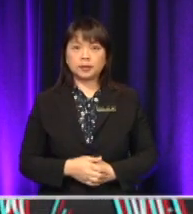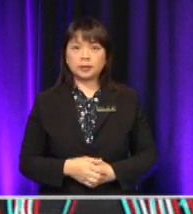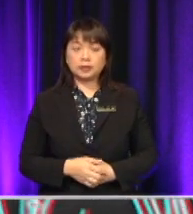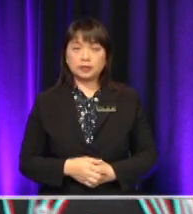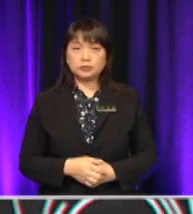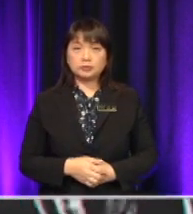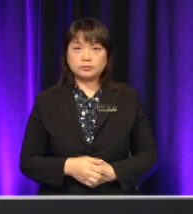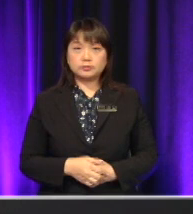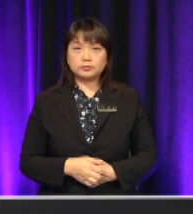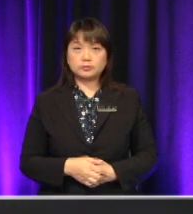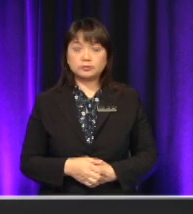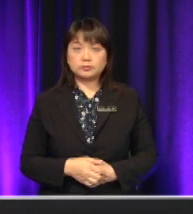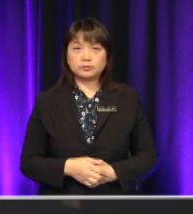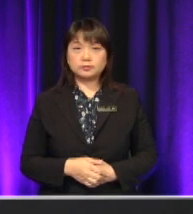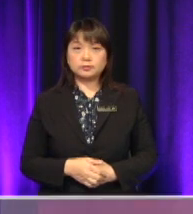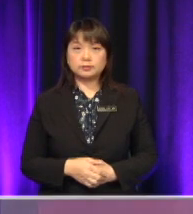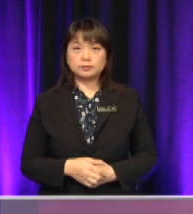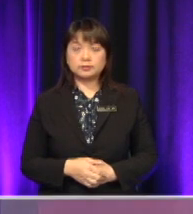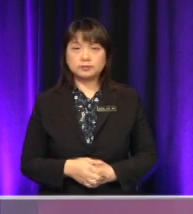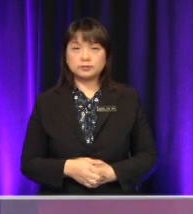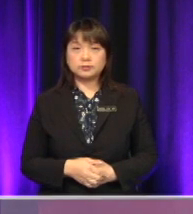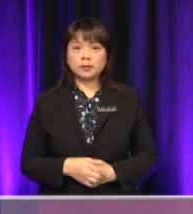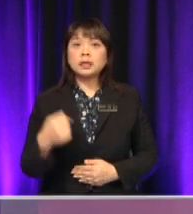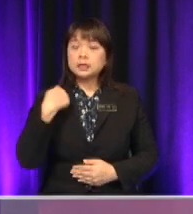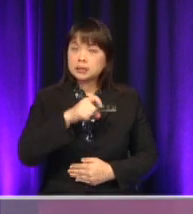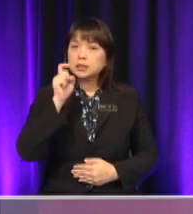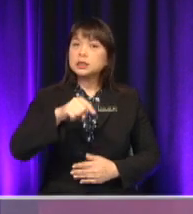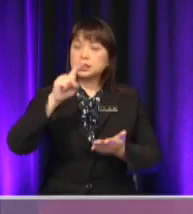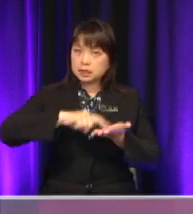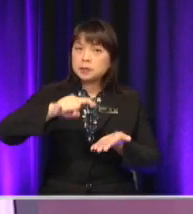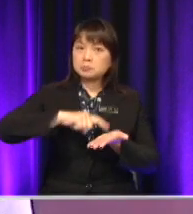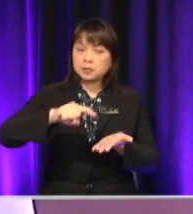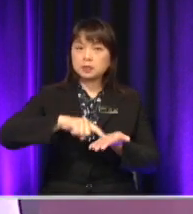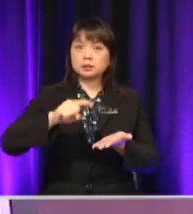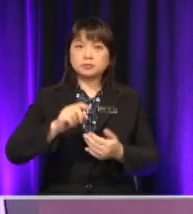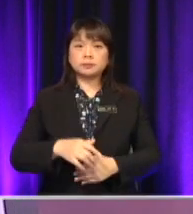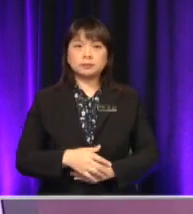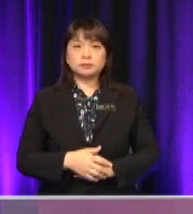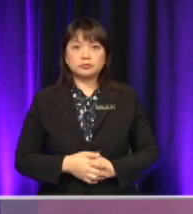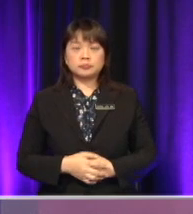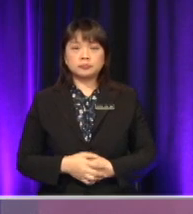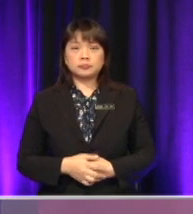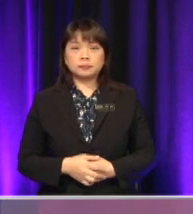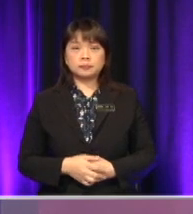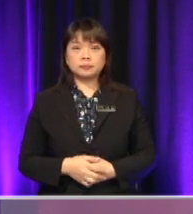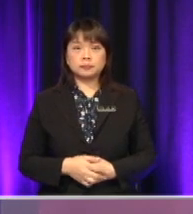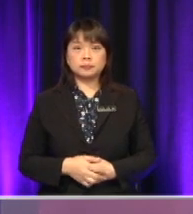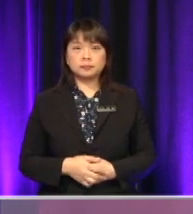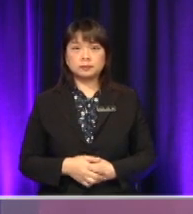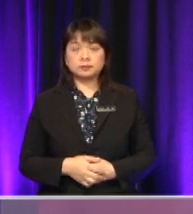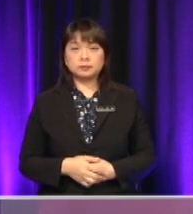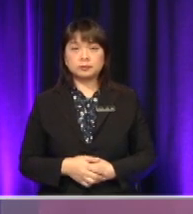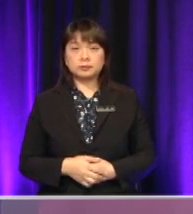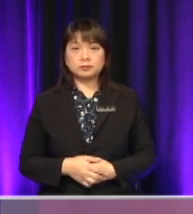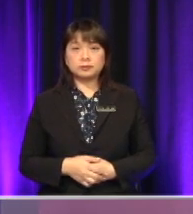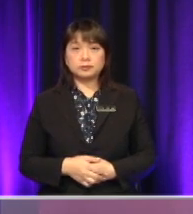ada ralat sifar ataupun ada ralat sifar positif ataupun ada ralat sifar negatif. Ada dua jenis ralat lah. Kita kena